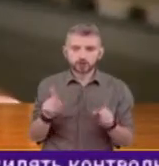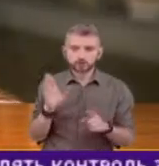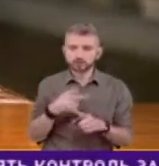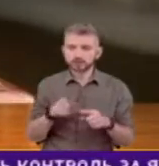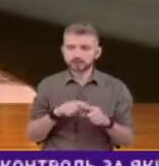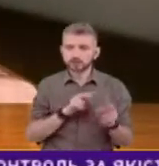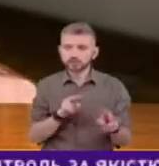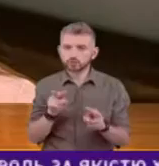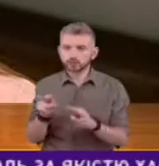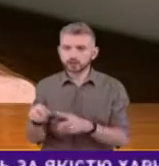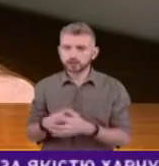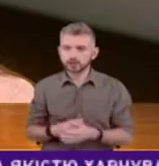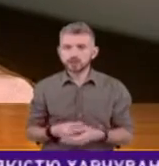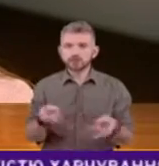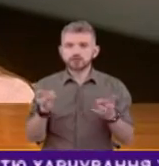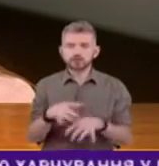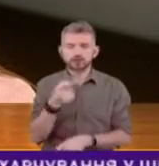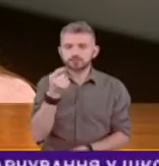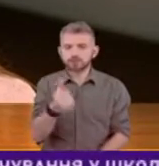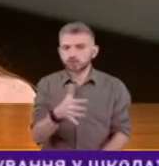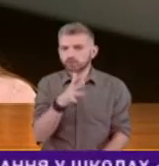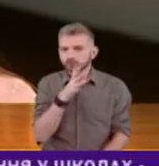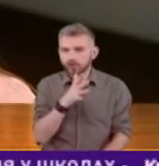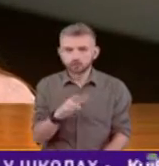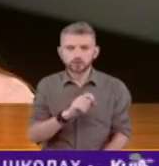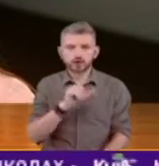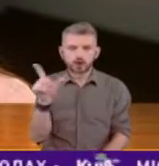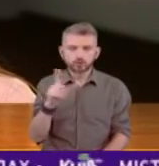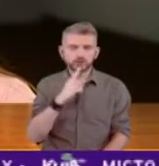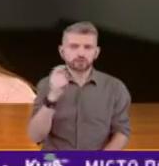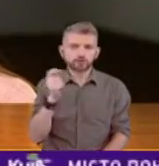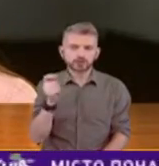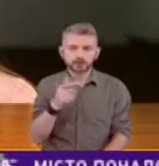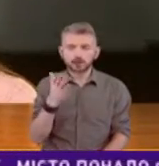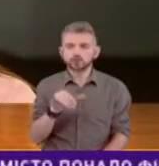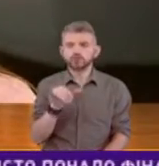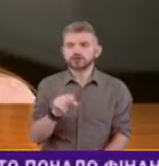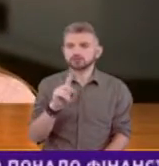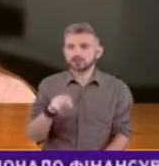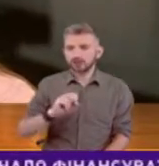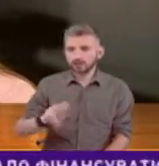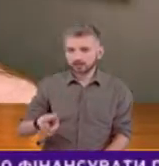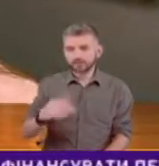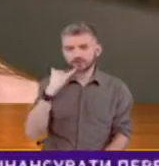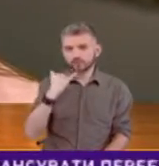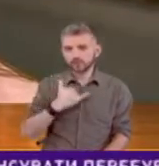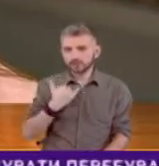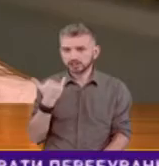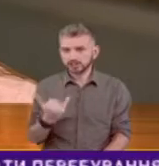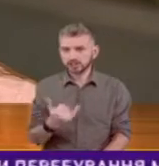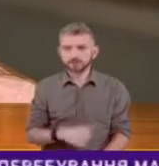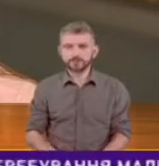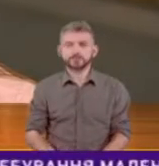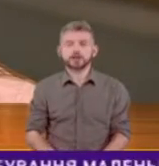цим слідкувати. Залишається невеличка кількість часу. Райдушний та Воскресенка, якщо є запитання, прямо зараз долучайтеся. Пане